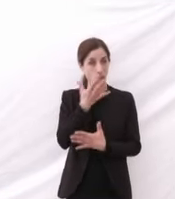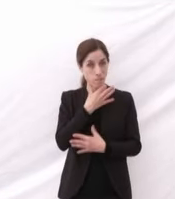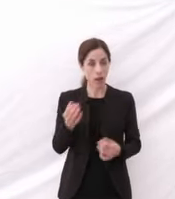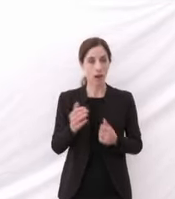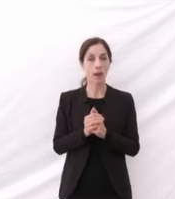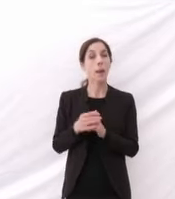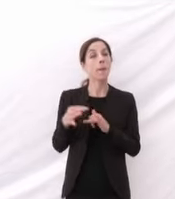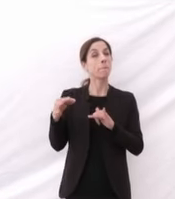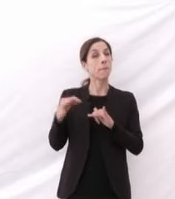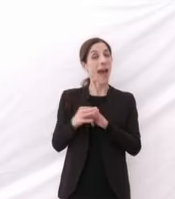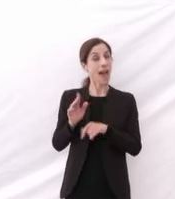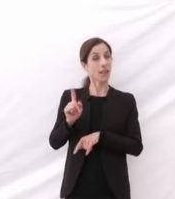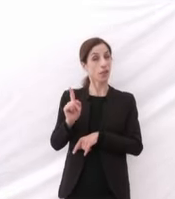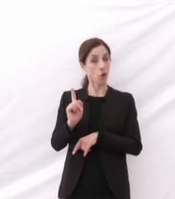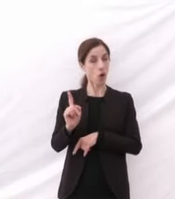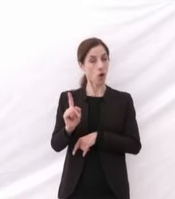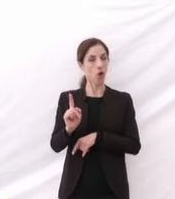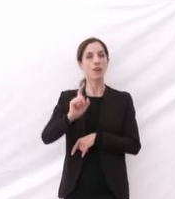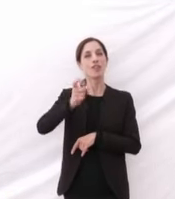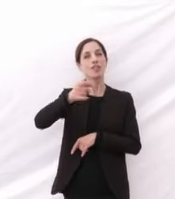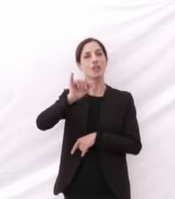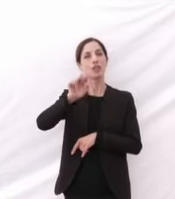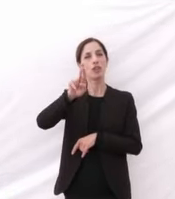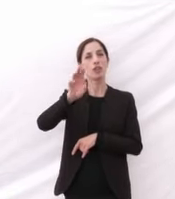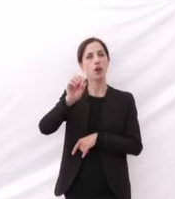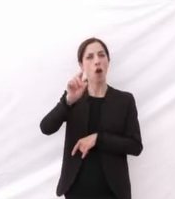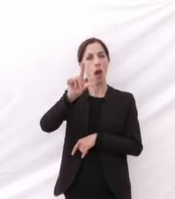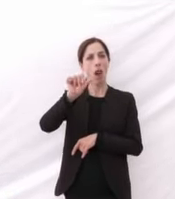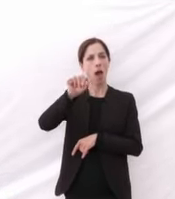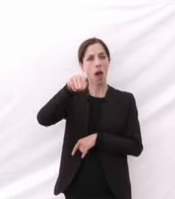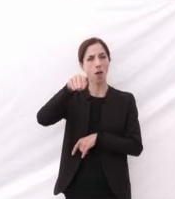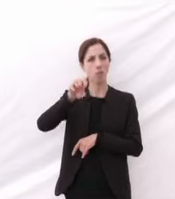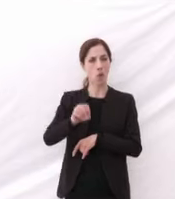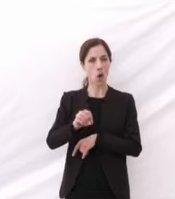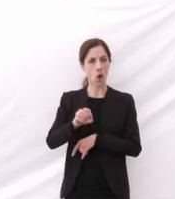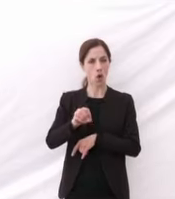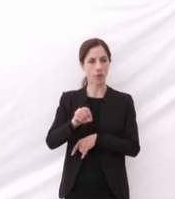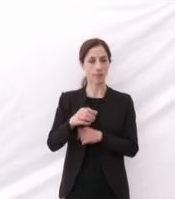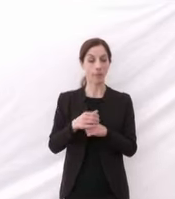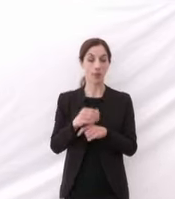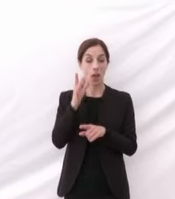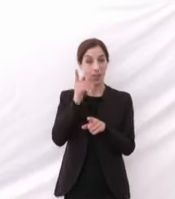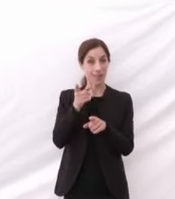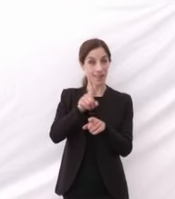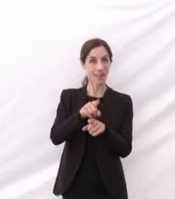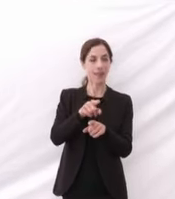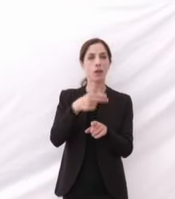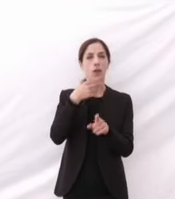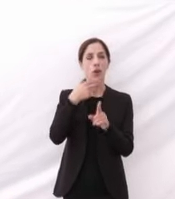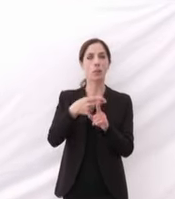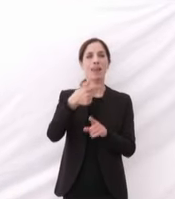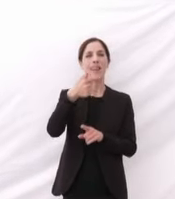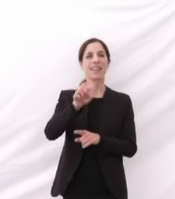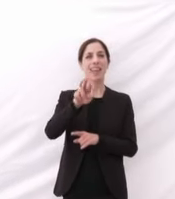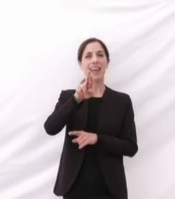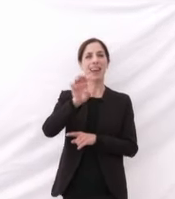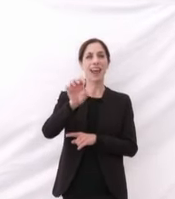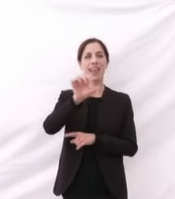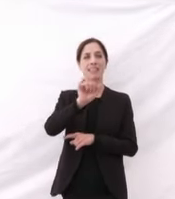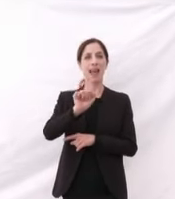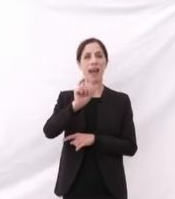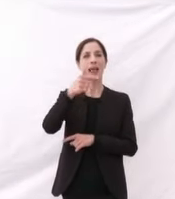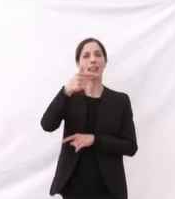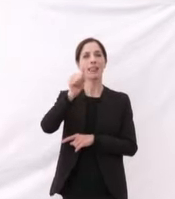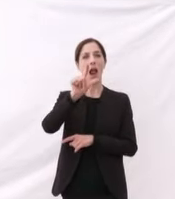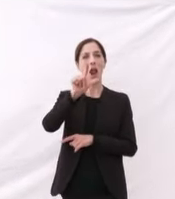suo marito Girolamo, il suo nome è Teresa Talotta